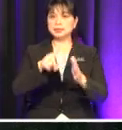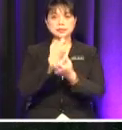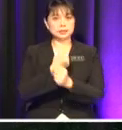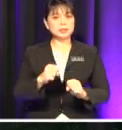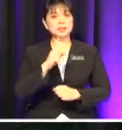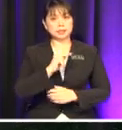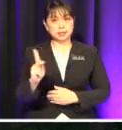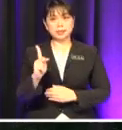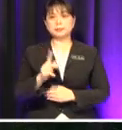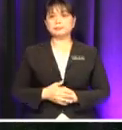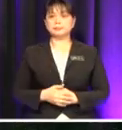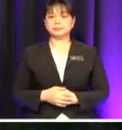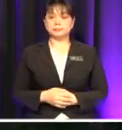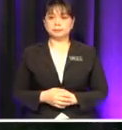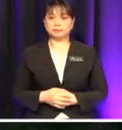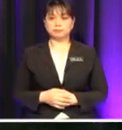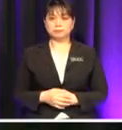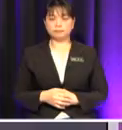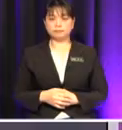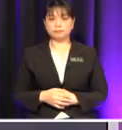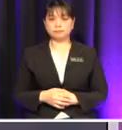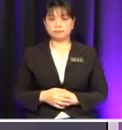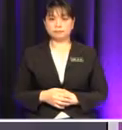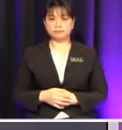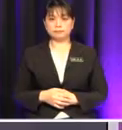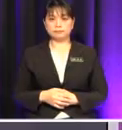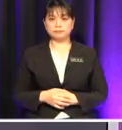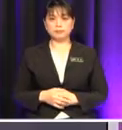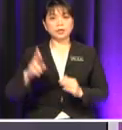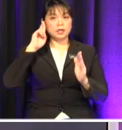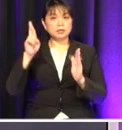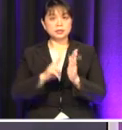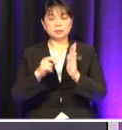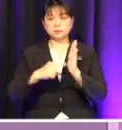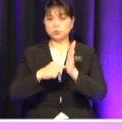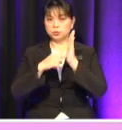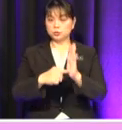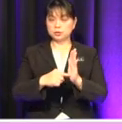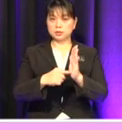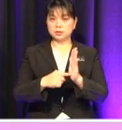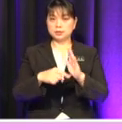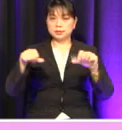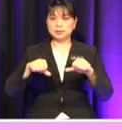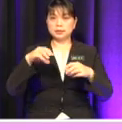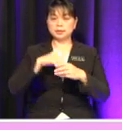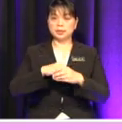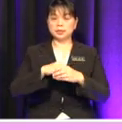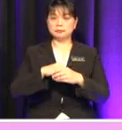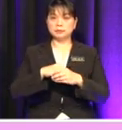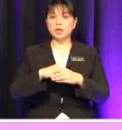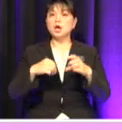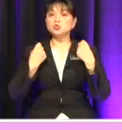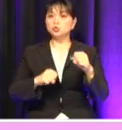kita tengok terus soal contoh soal Lan Oke Raja menunjukkan aksi dalam sukan hoki Oke